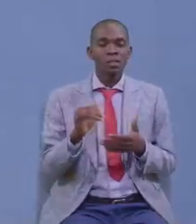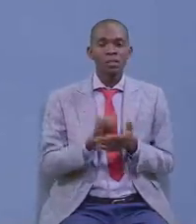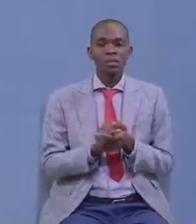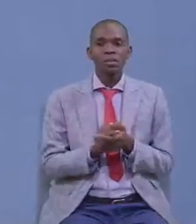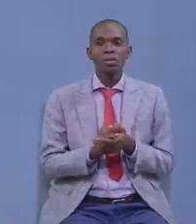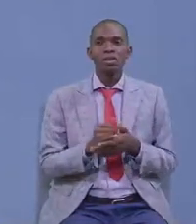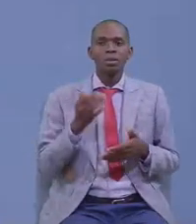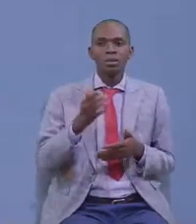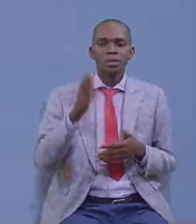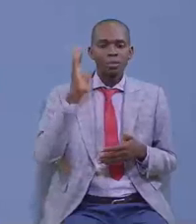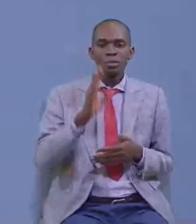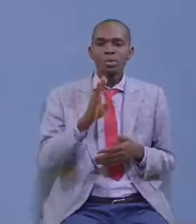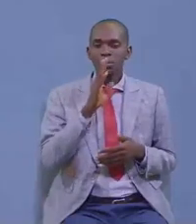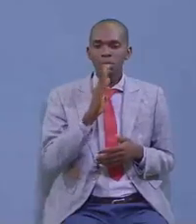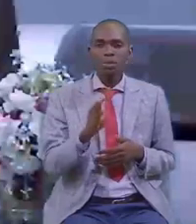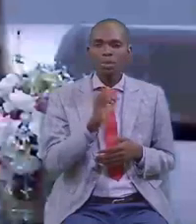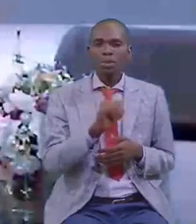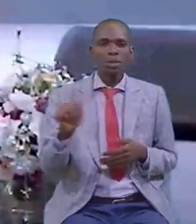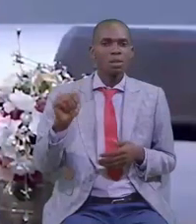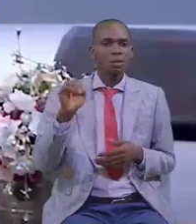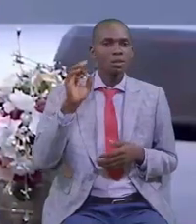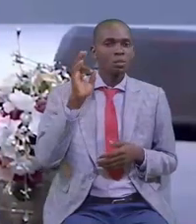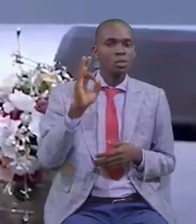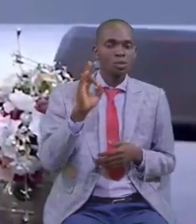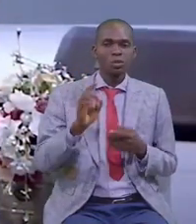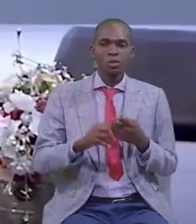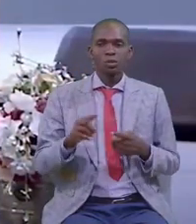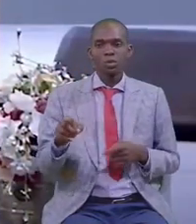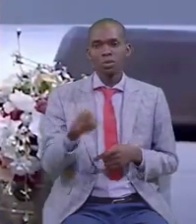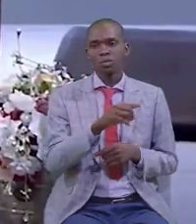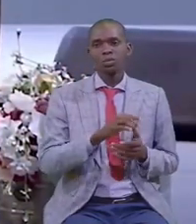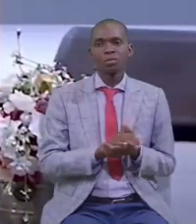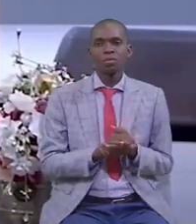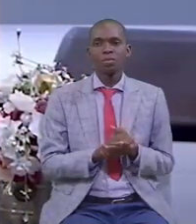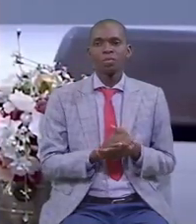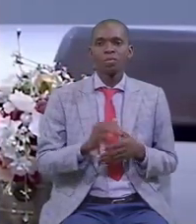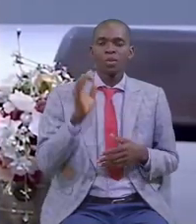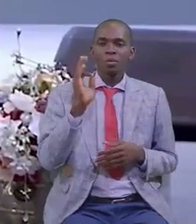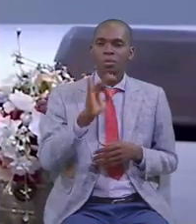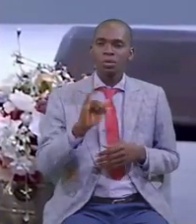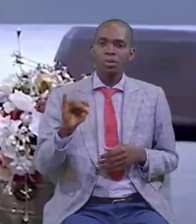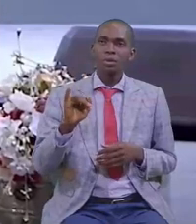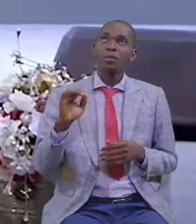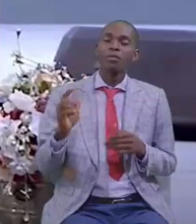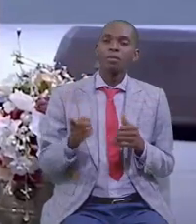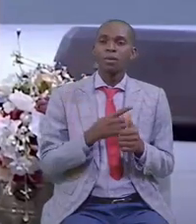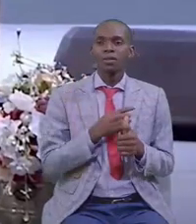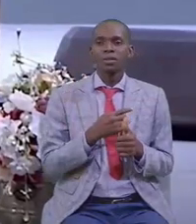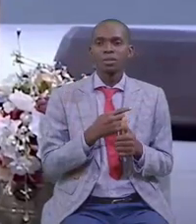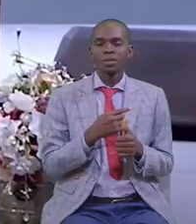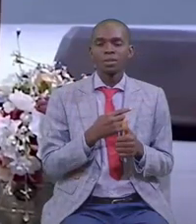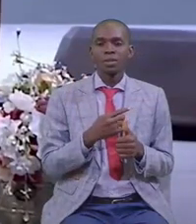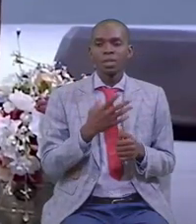Après, donc, il y aura ma prédication. La prédication d'abord. Et la prière ensuite.